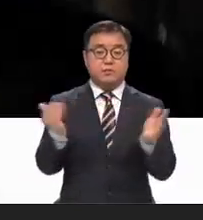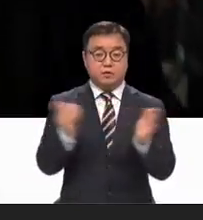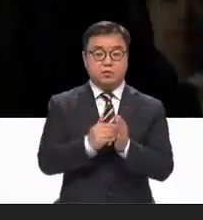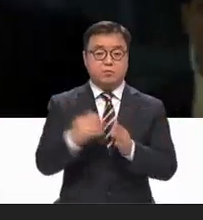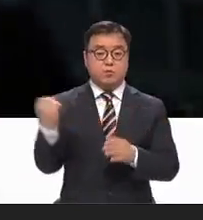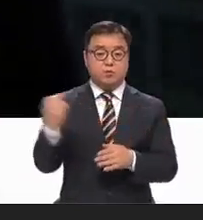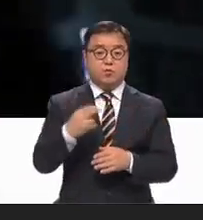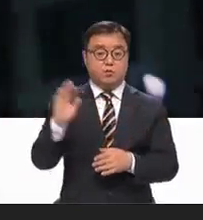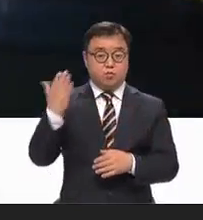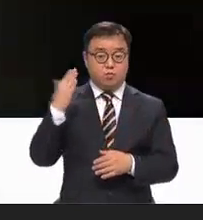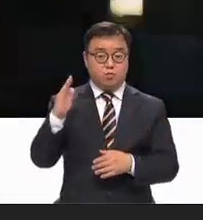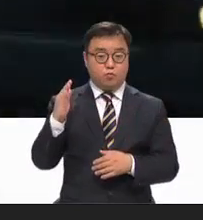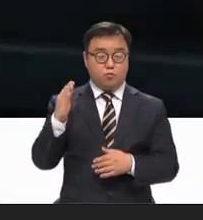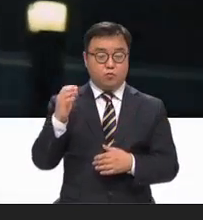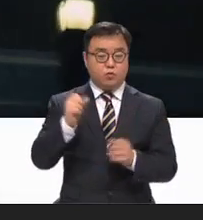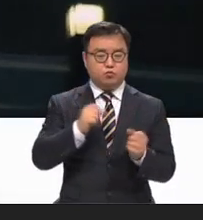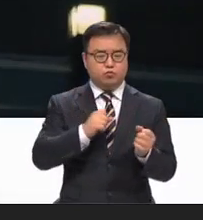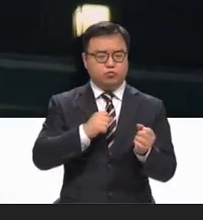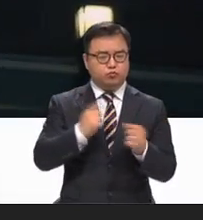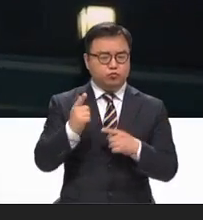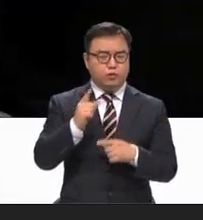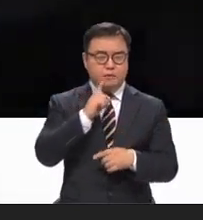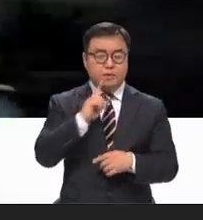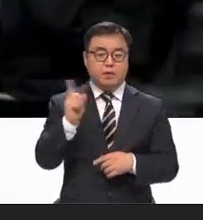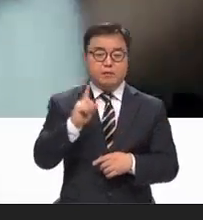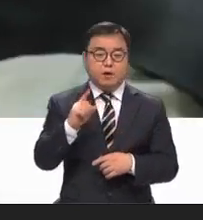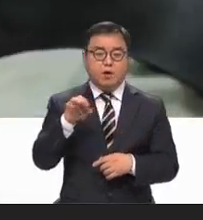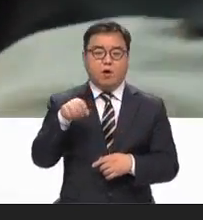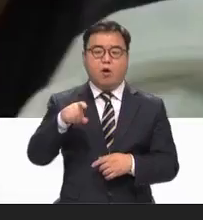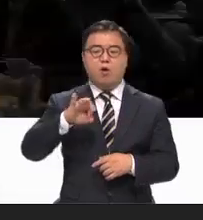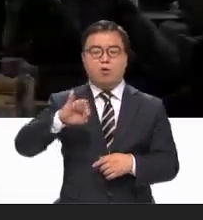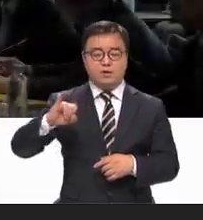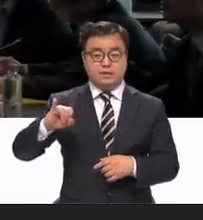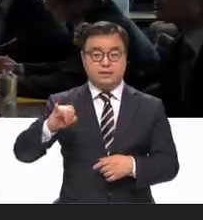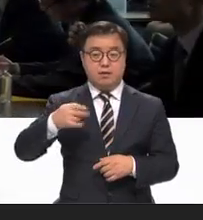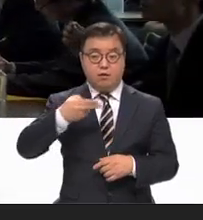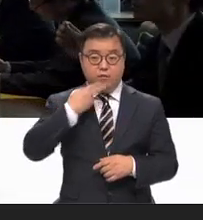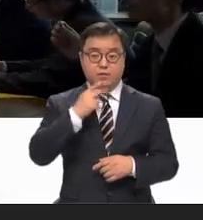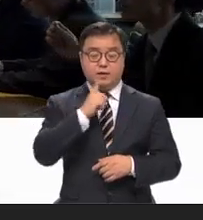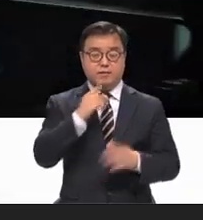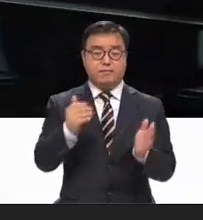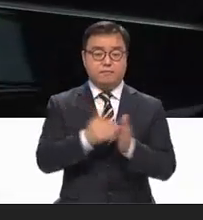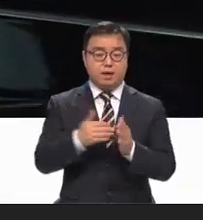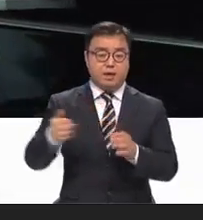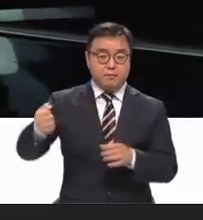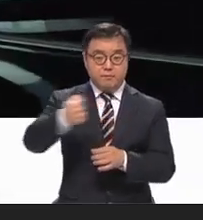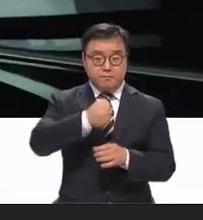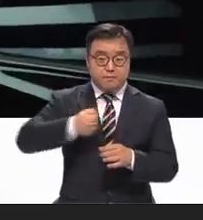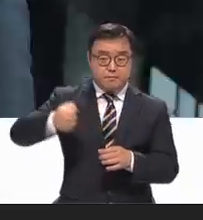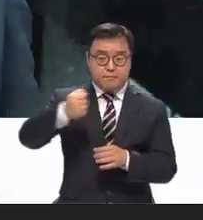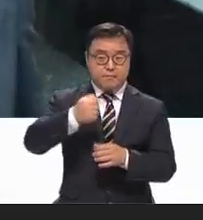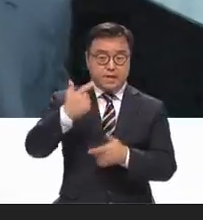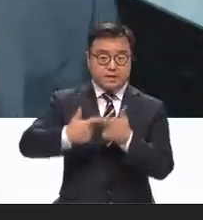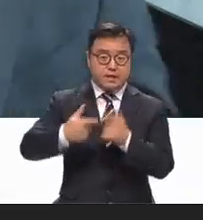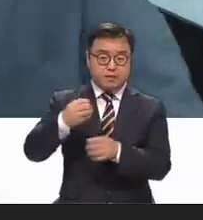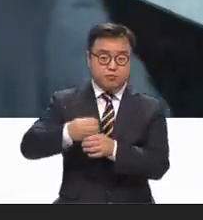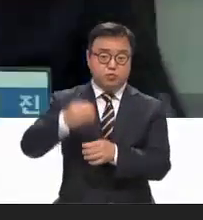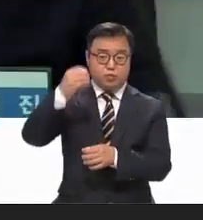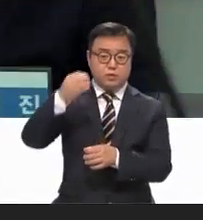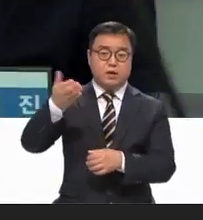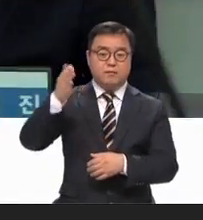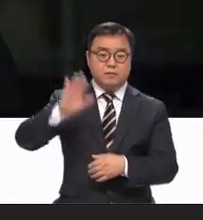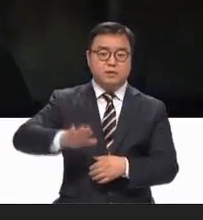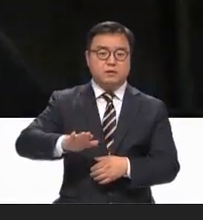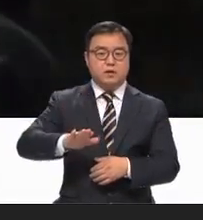이제 유행어가 탄생했죠. 어이가 없네. 아 그렇죠. 어이가 네. 바로 이제 맷돌 돌리는 이 막대기 손잡이 이건데 예, 예, 예, 예.